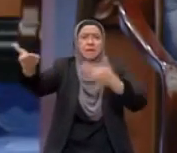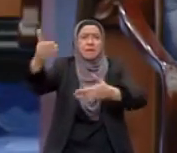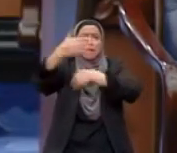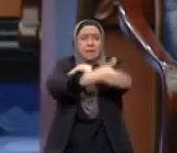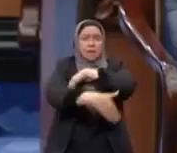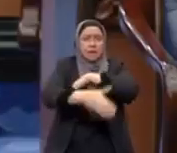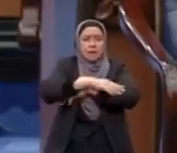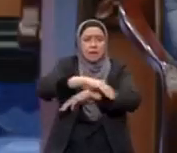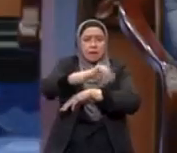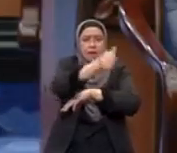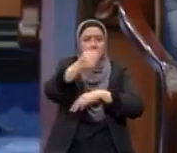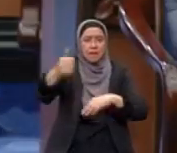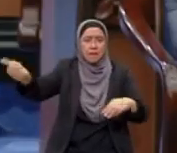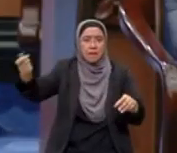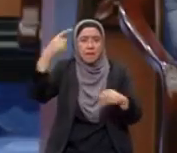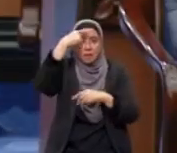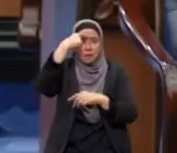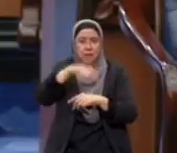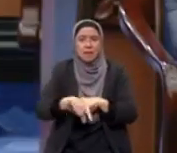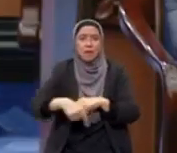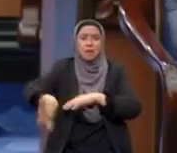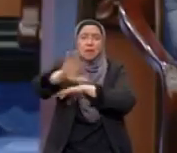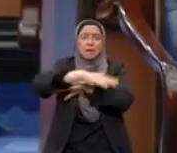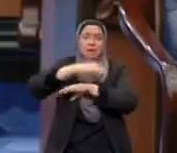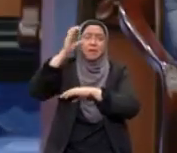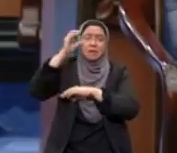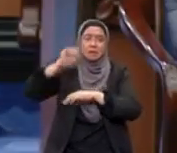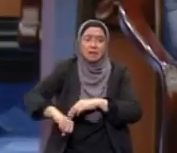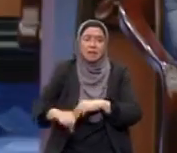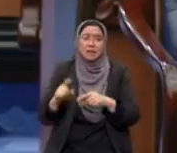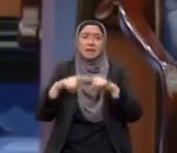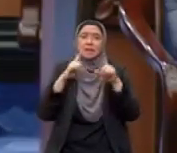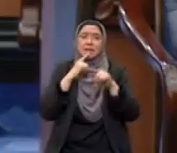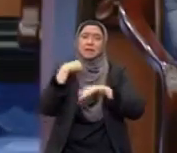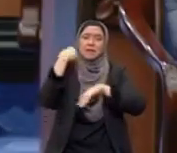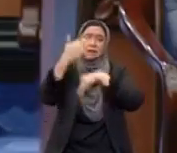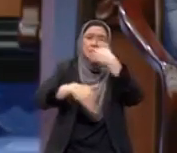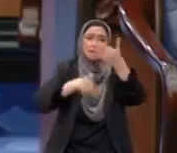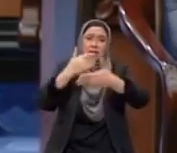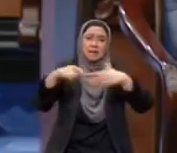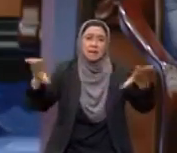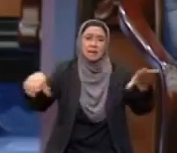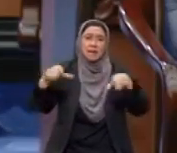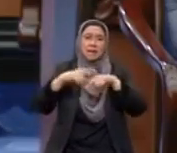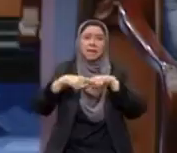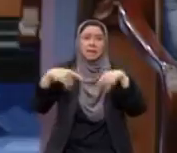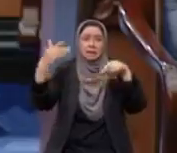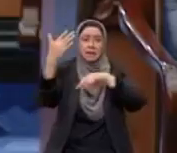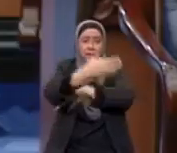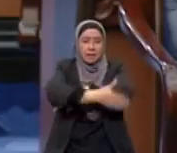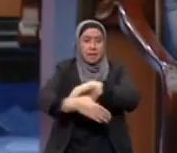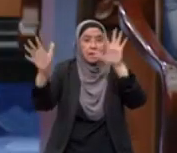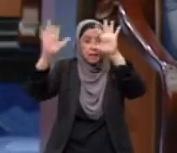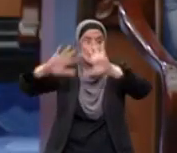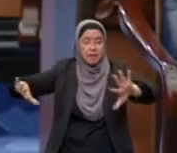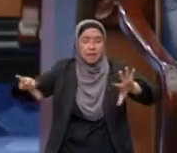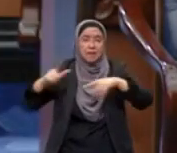tersebut dilaksanakan oleh negara-negara anggota ASEAN dan China menerusi platform ASEAN